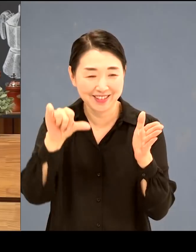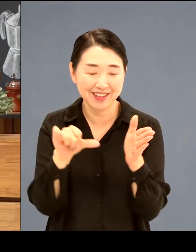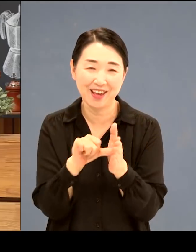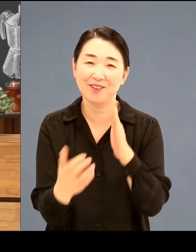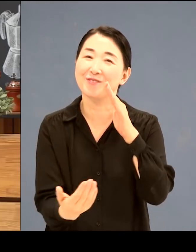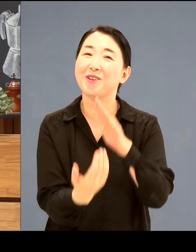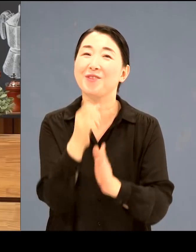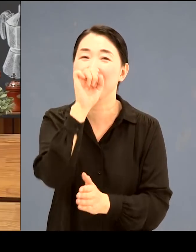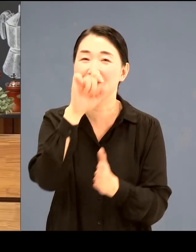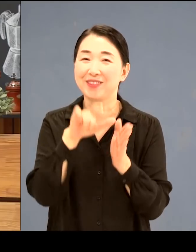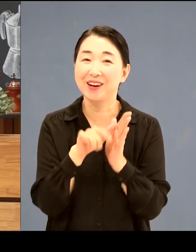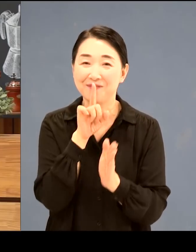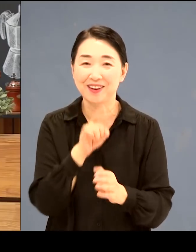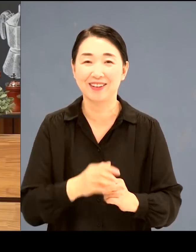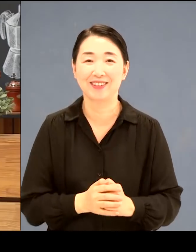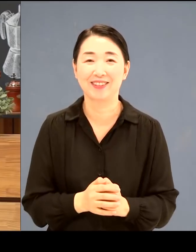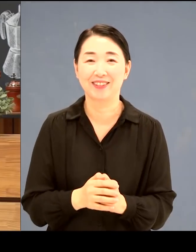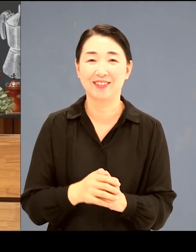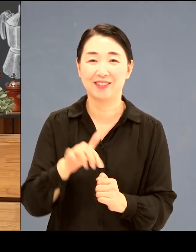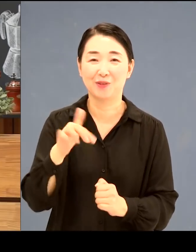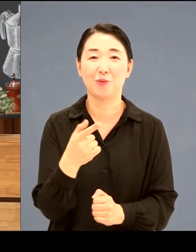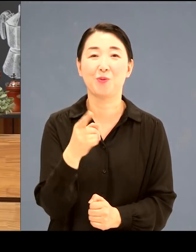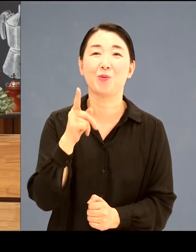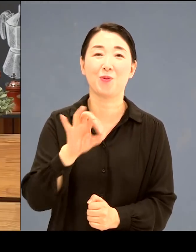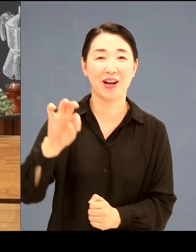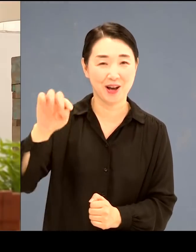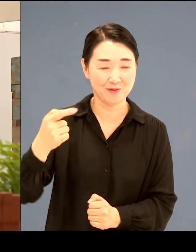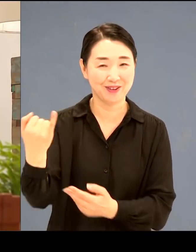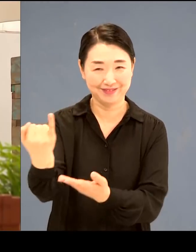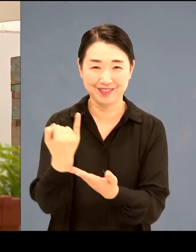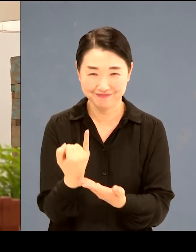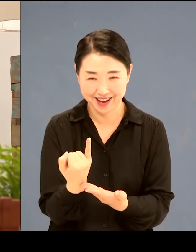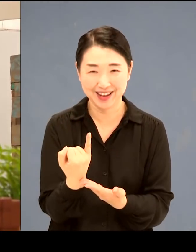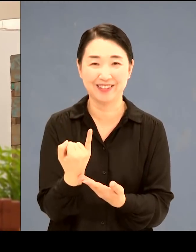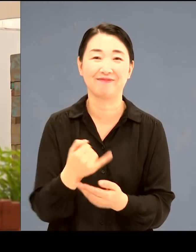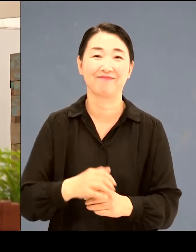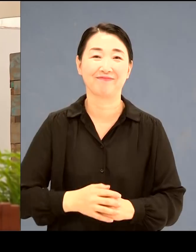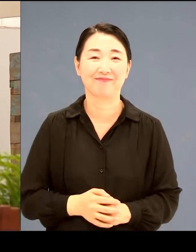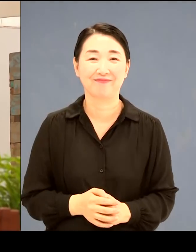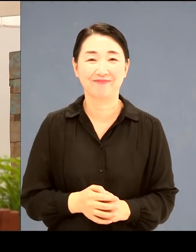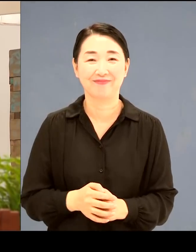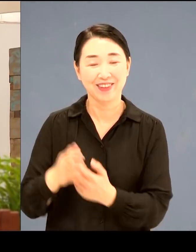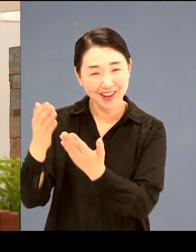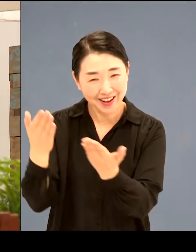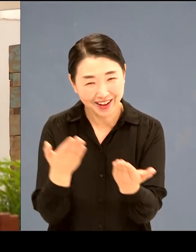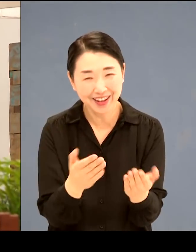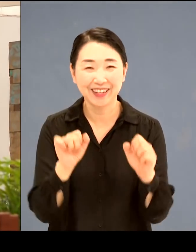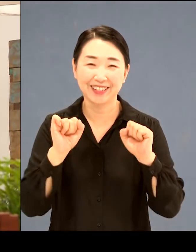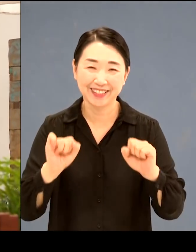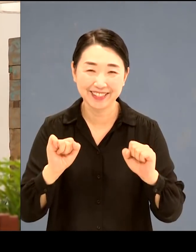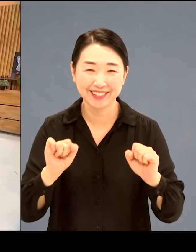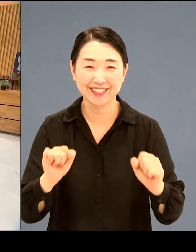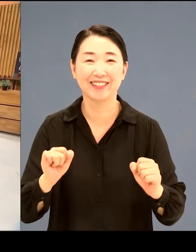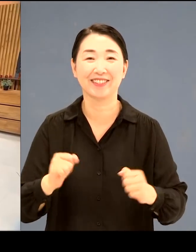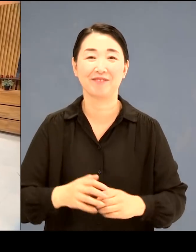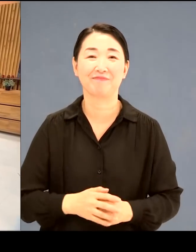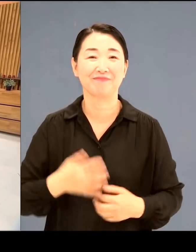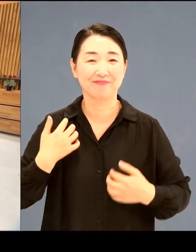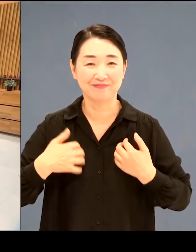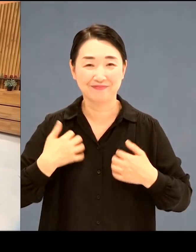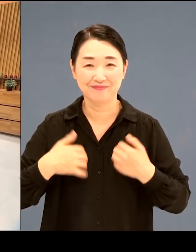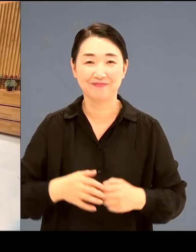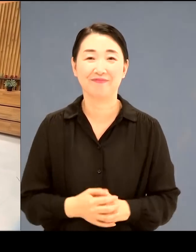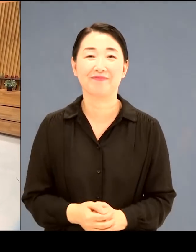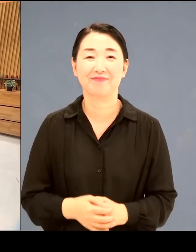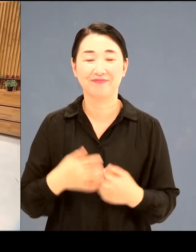전성기다라고 고백하시는 스타일리스트 노광원 집사를 모시겠습니다. 어서 나오세요. 어서 오세요. 안녕하세요. 안녕하세요.